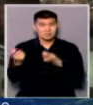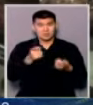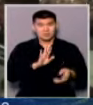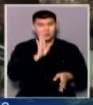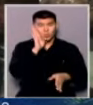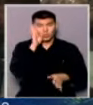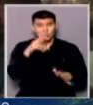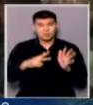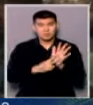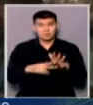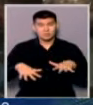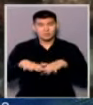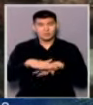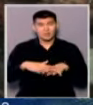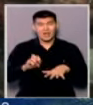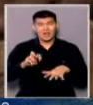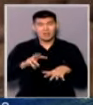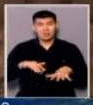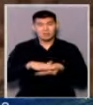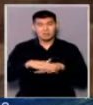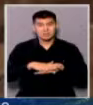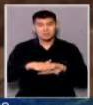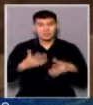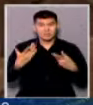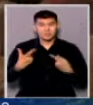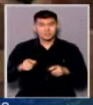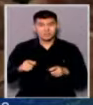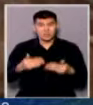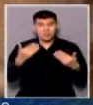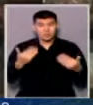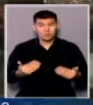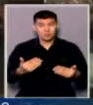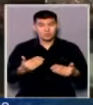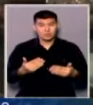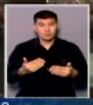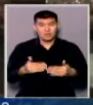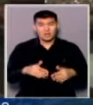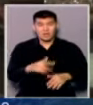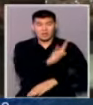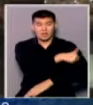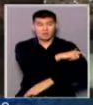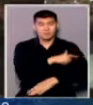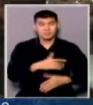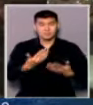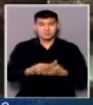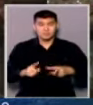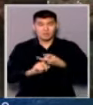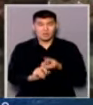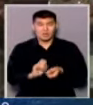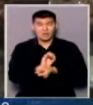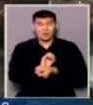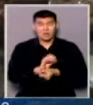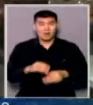бері 8-ден бері осы Аламан базарында халық. Сонымен қатар бүгінгі жәрмеңкеде ветеринарлық инспекция мен санэпидстанцияның